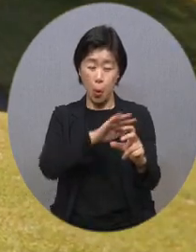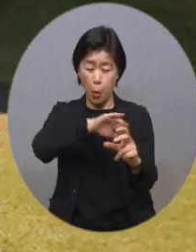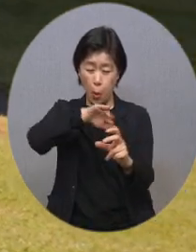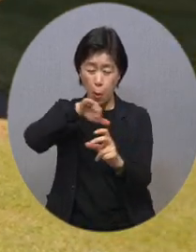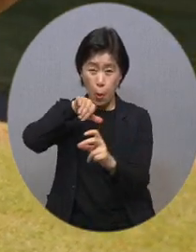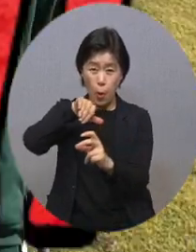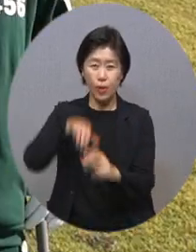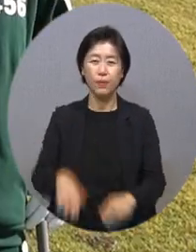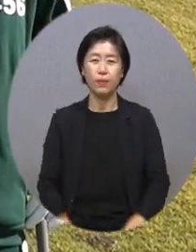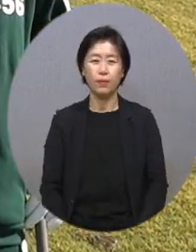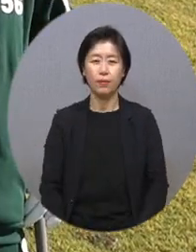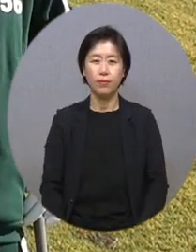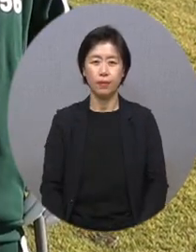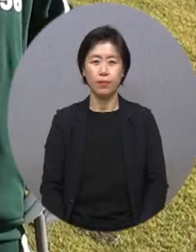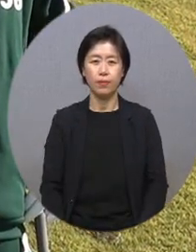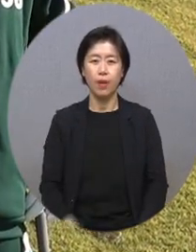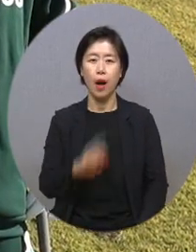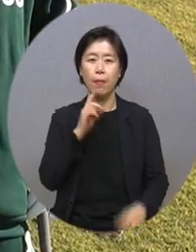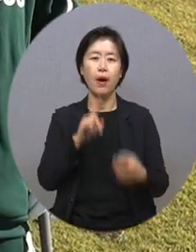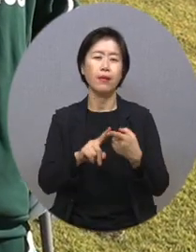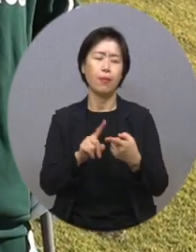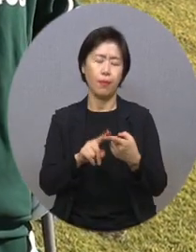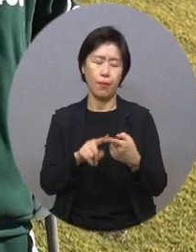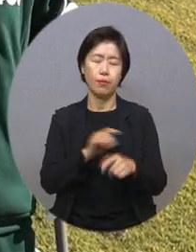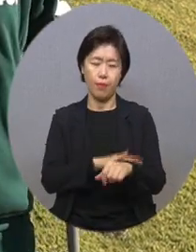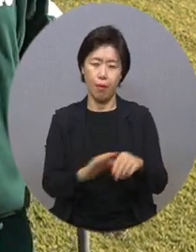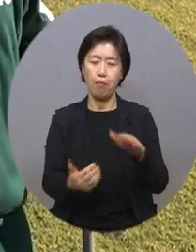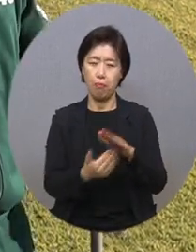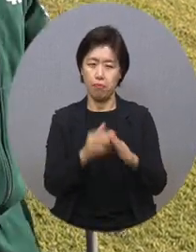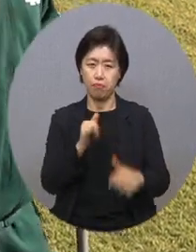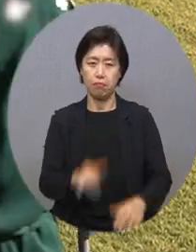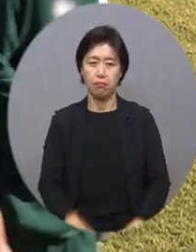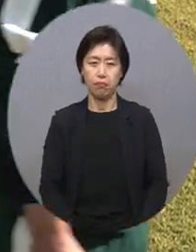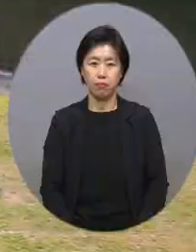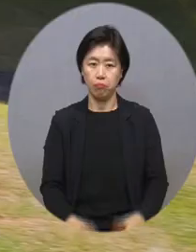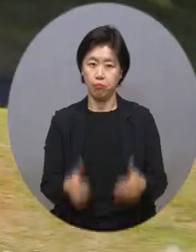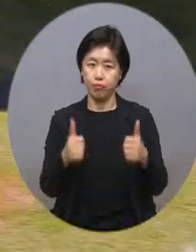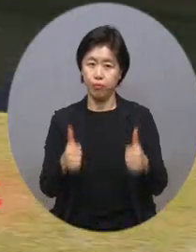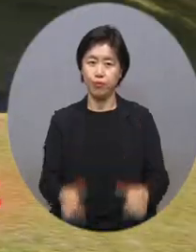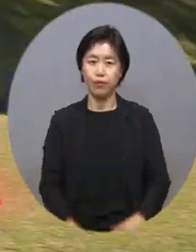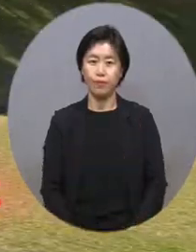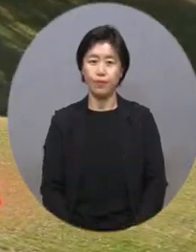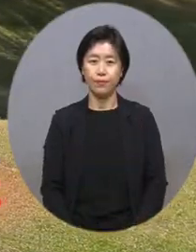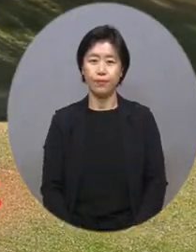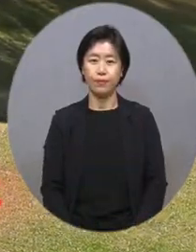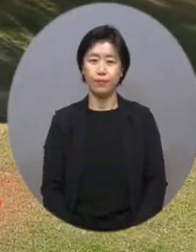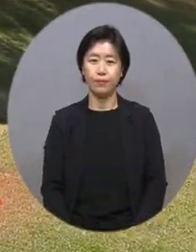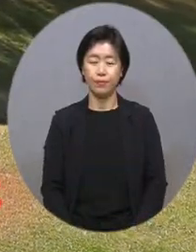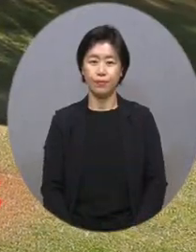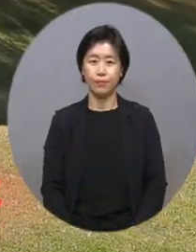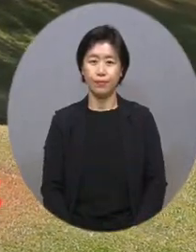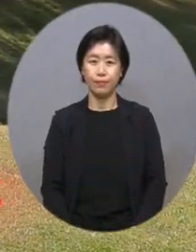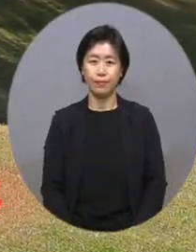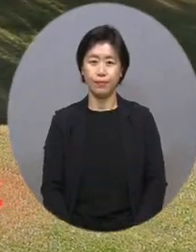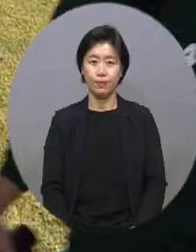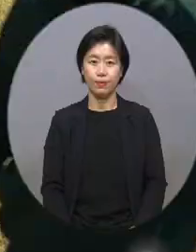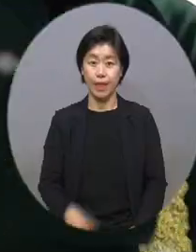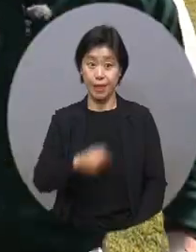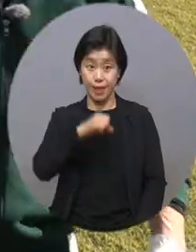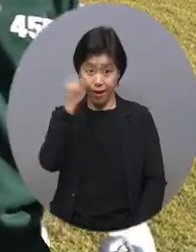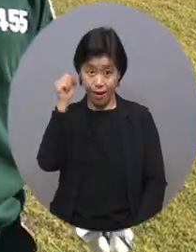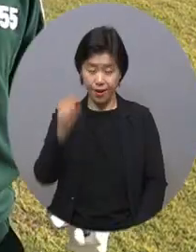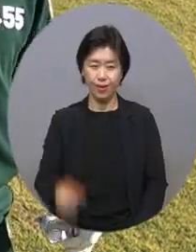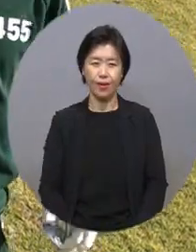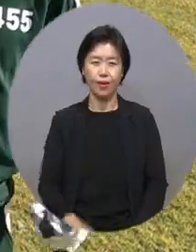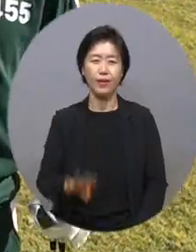말했던 정석대로 대박! 미쳤다. 오케이. 대박! 뻔이다. 와. 455번 성공!